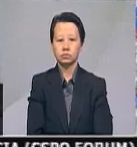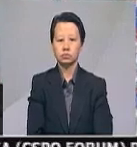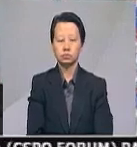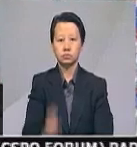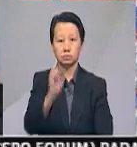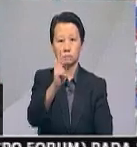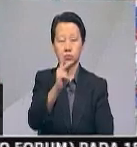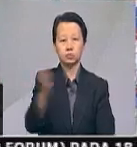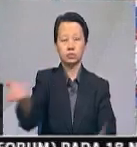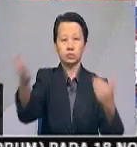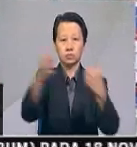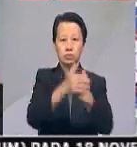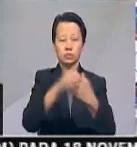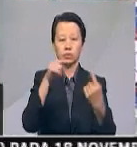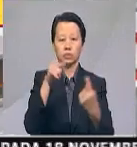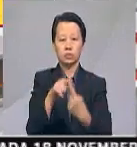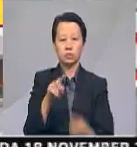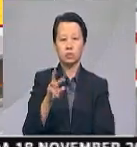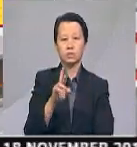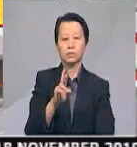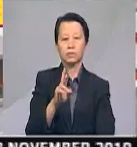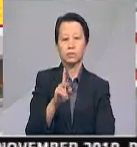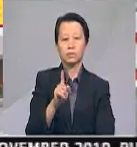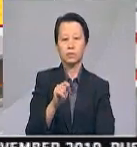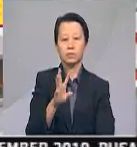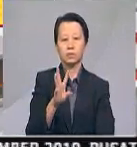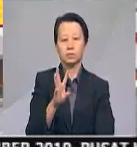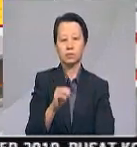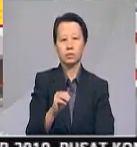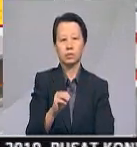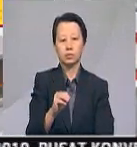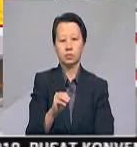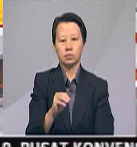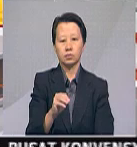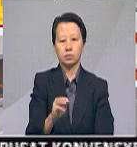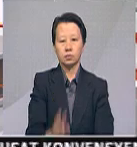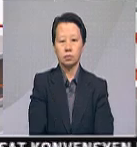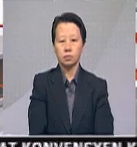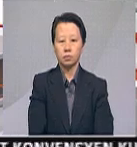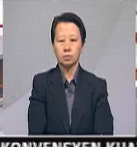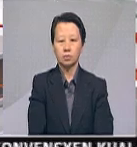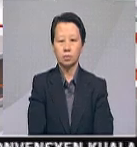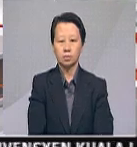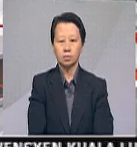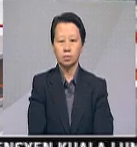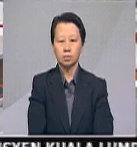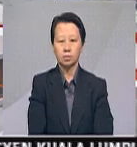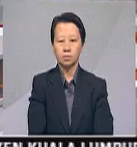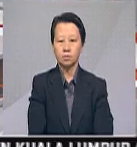Baik, kita kembali semula bersama Margaret dan Andy. Kembali semula di Angkasa Puri.